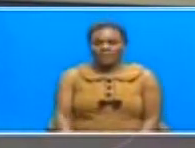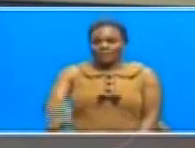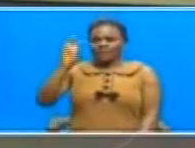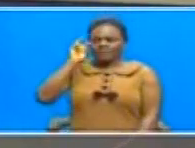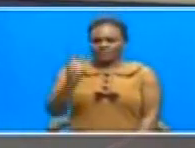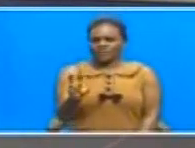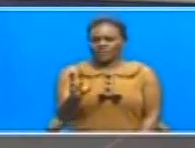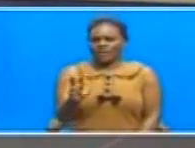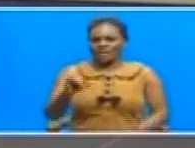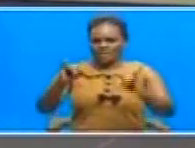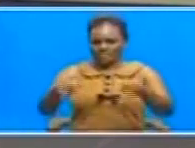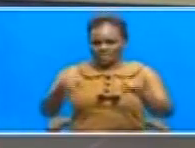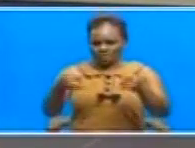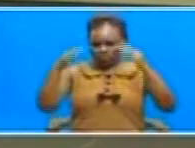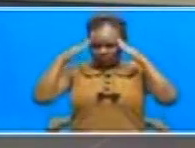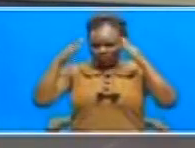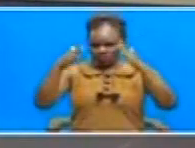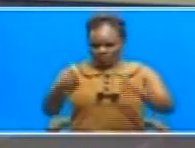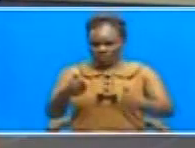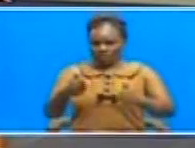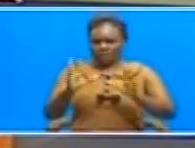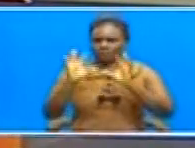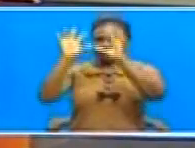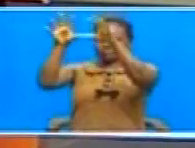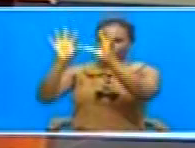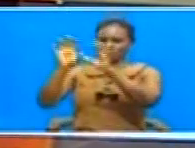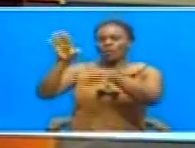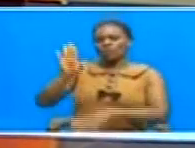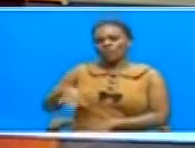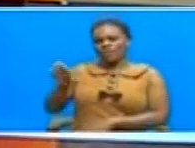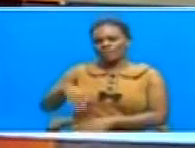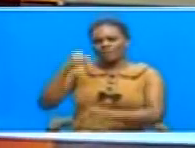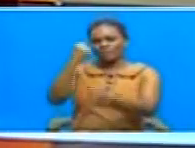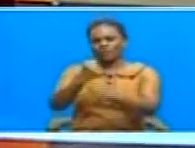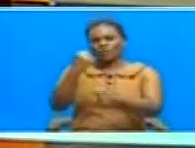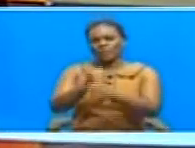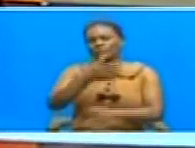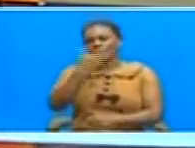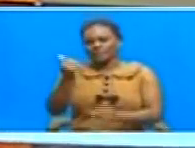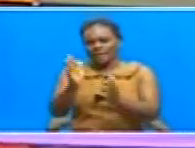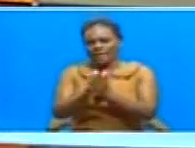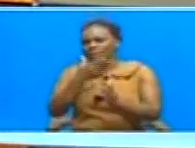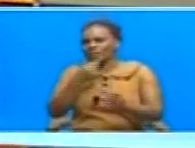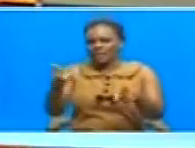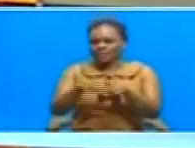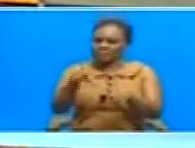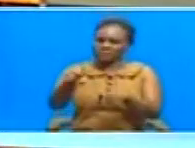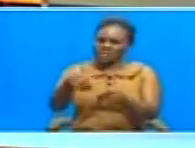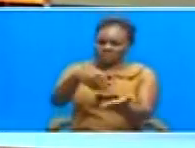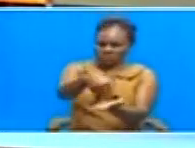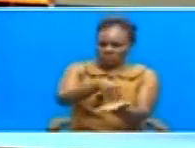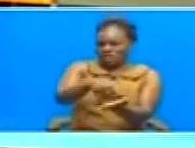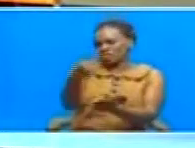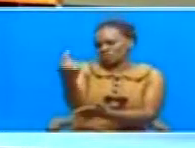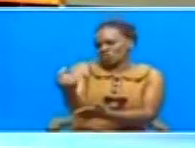Tazamaji, basi taarifa leo tulikuwa tunaangazia tu mchezo wa voliboli kina dada wanaofanya vema pamoja na ndugu zetu ambao wanajizatiti